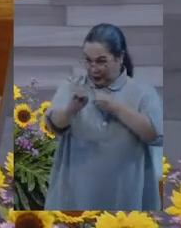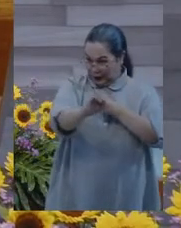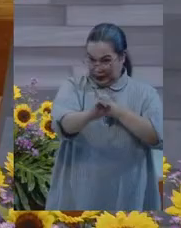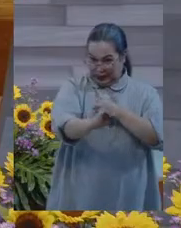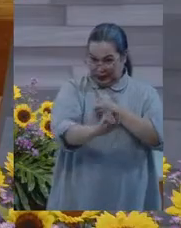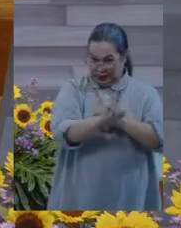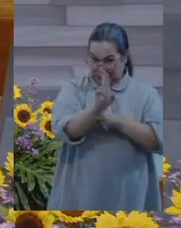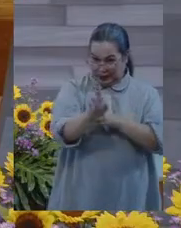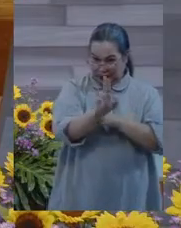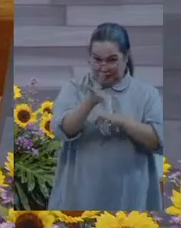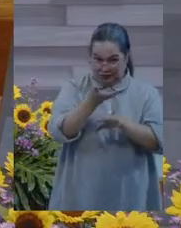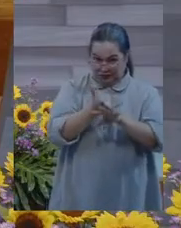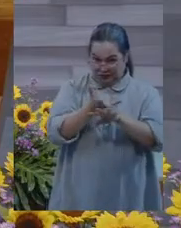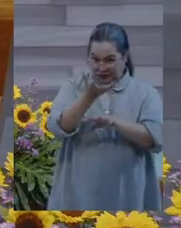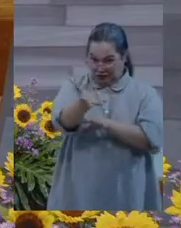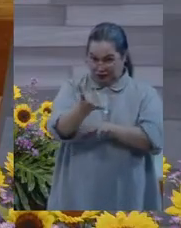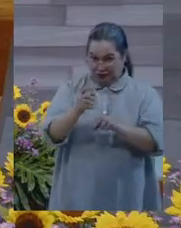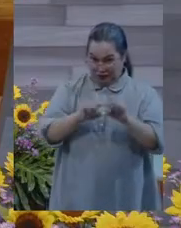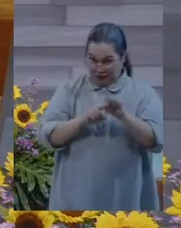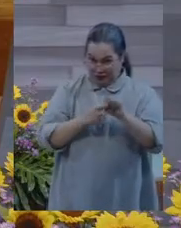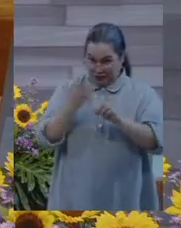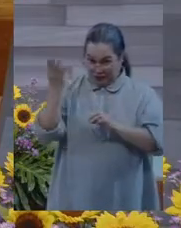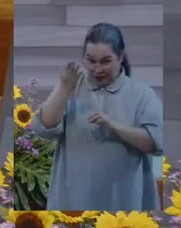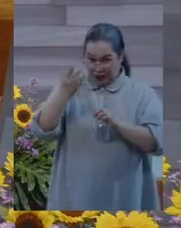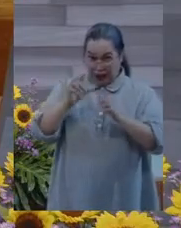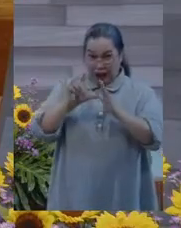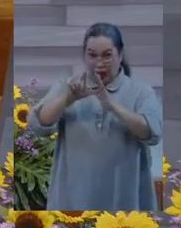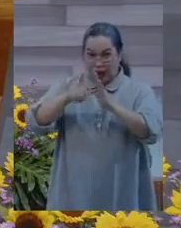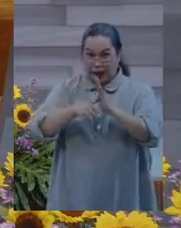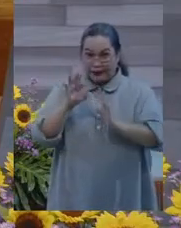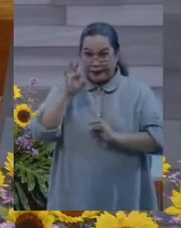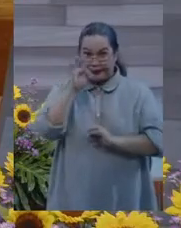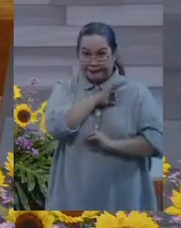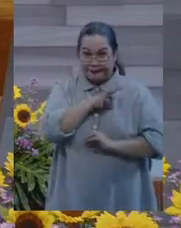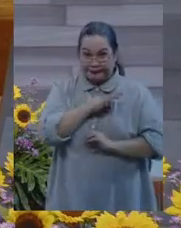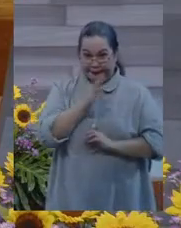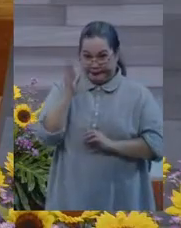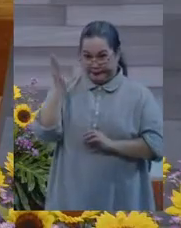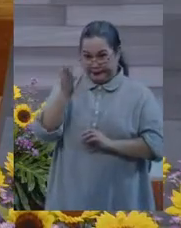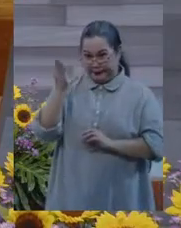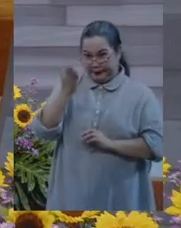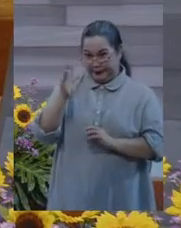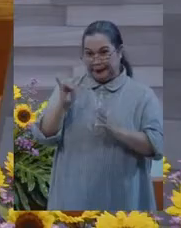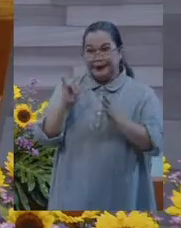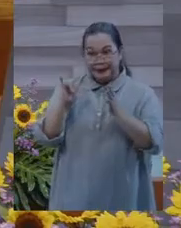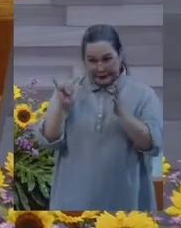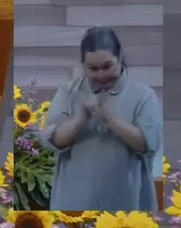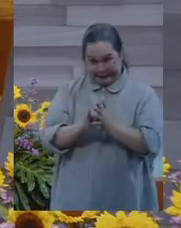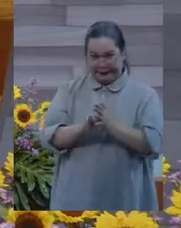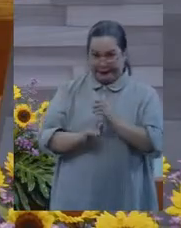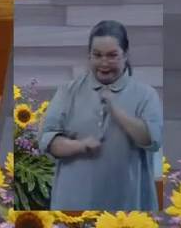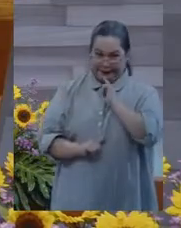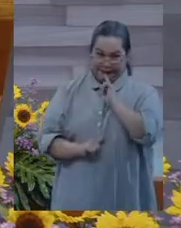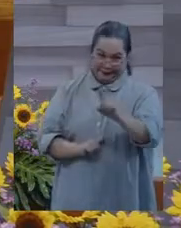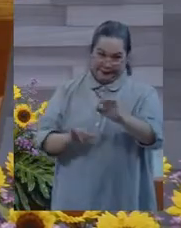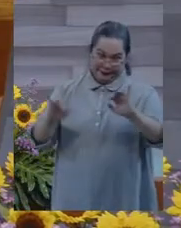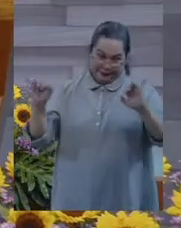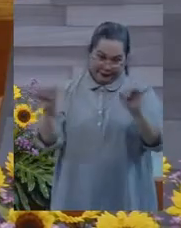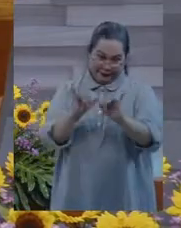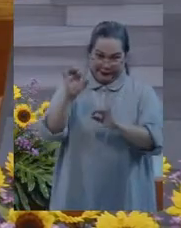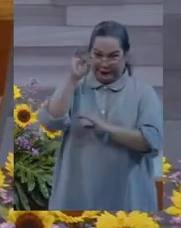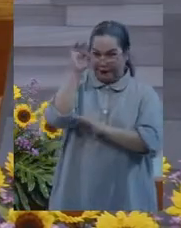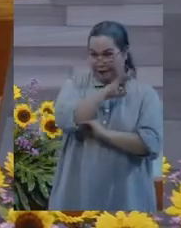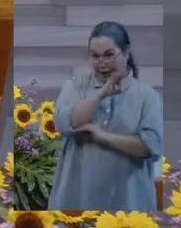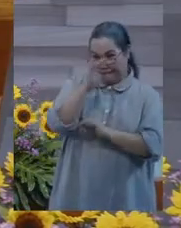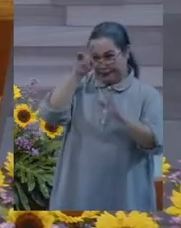Ginagamit lamang nilang pag-umpisa ng sermon pero iba na ang topic. Ganyan po ang mga bulaang propeta.